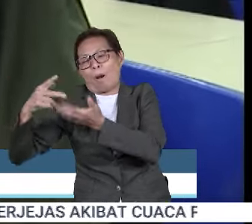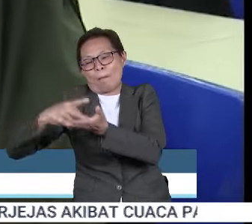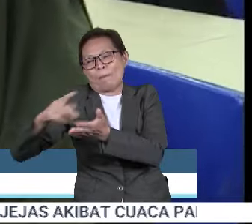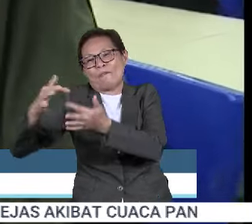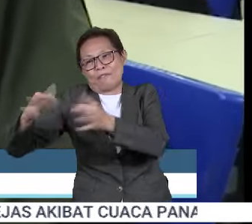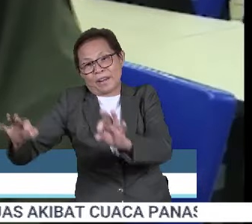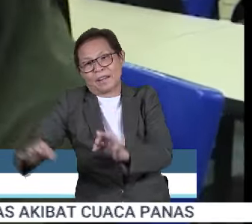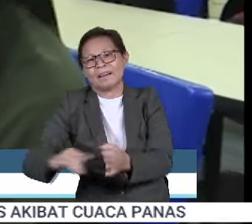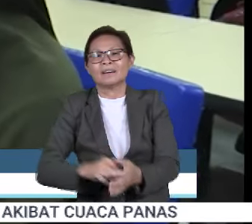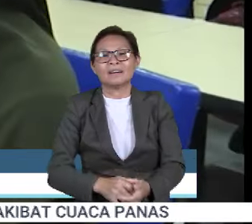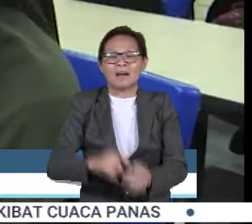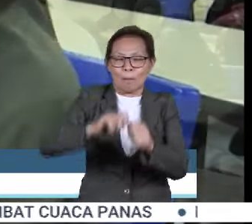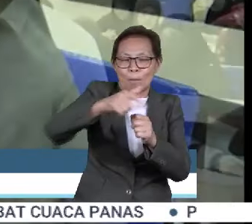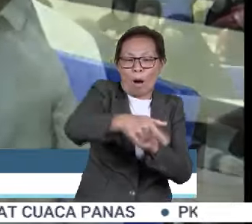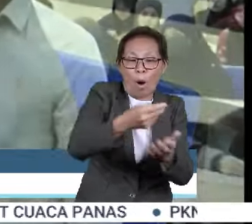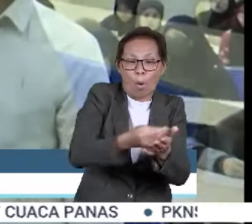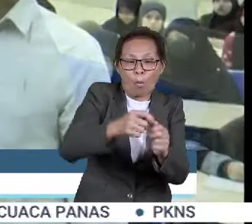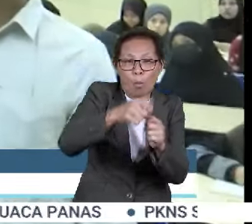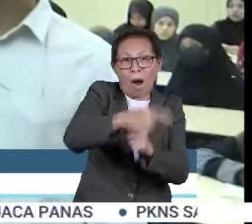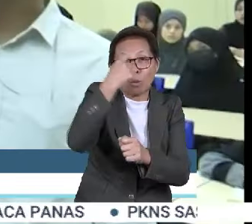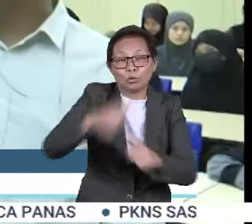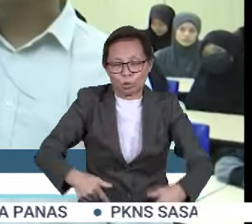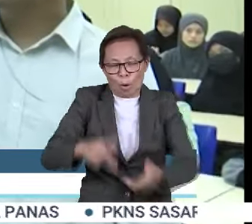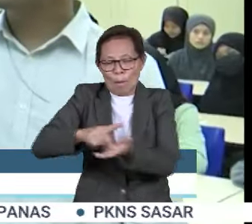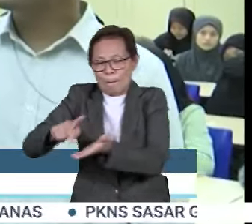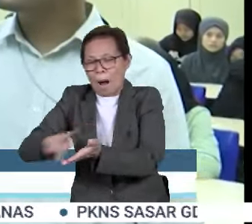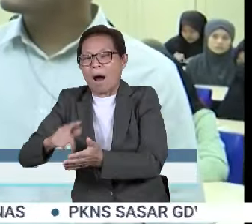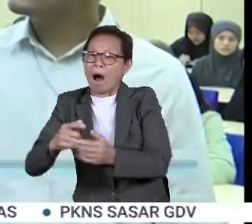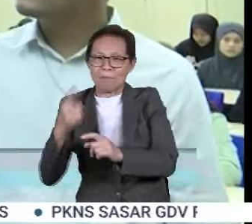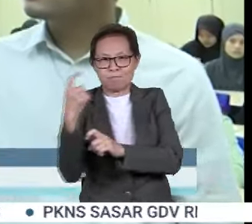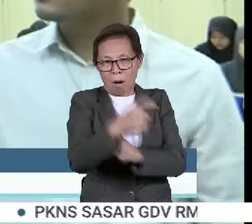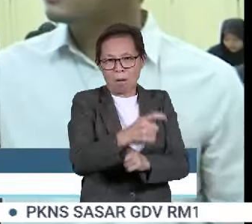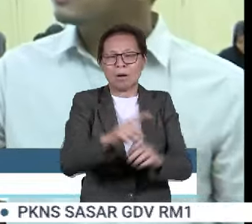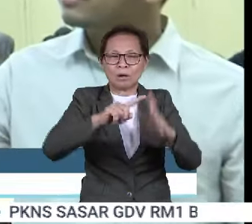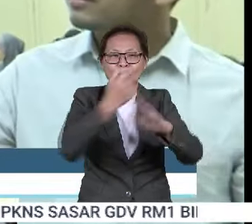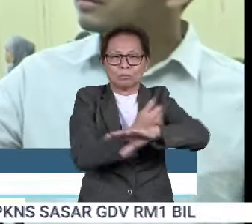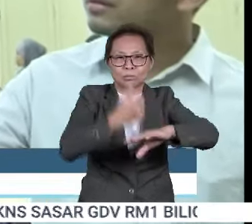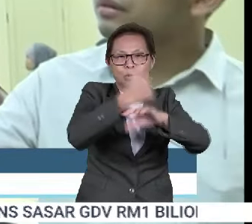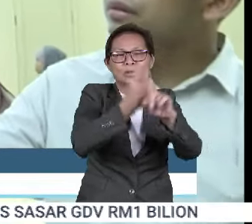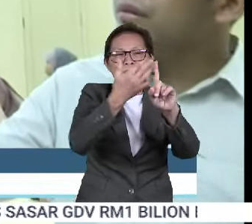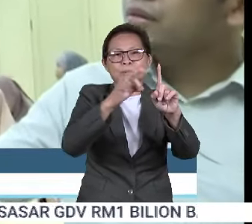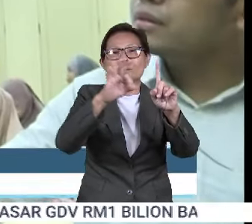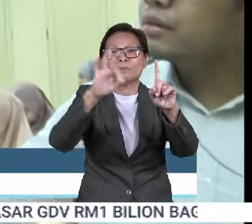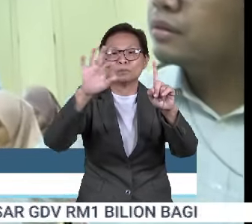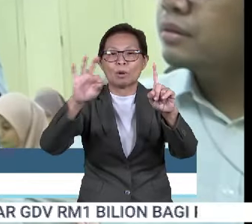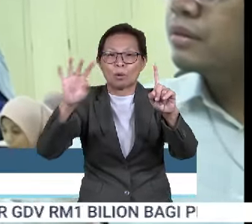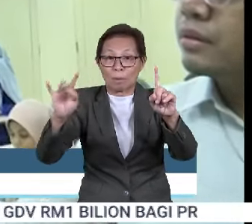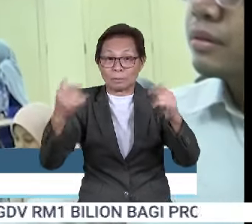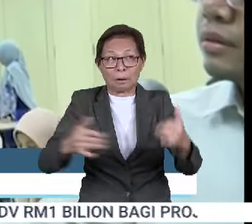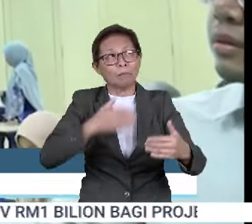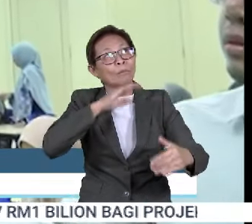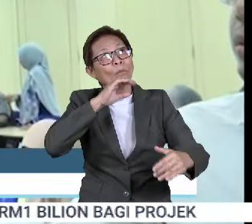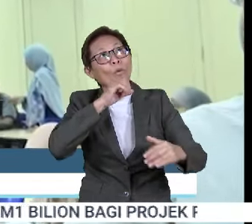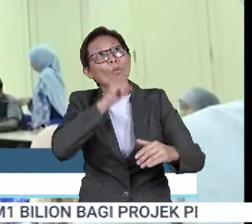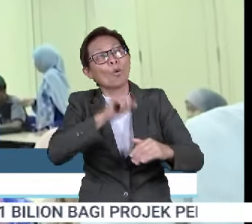Elaun sara hidup turut diberikan. Sejak kita ditubuhkan daripada 1998, sekarang kita dah berusia